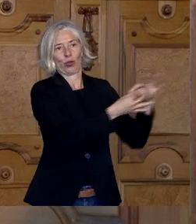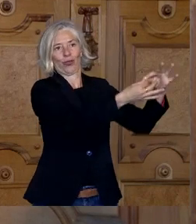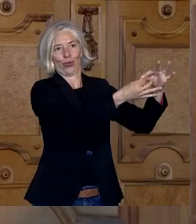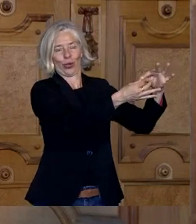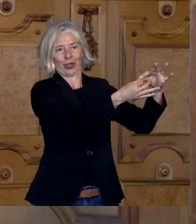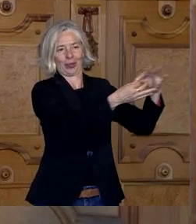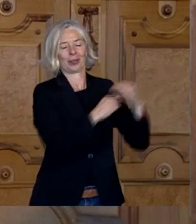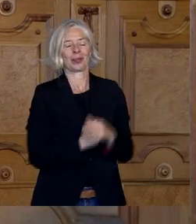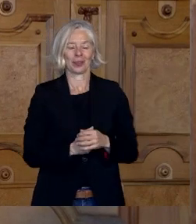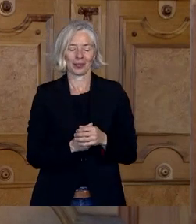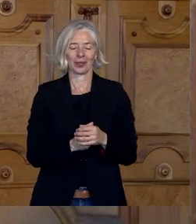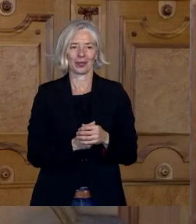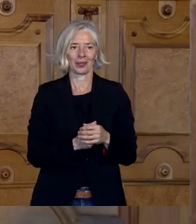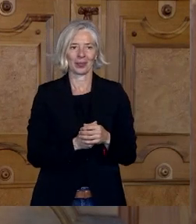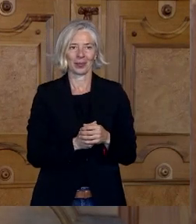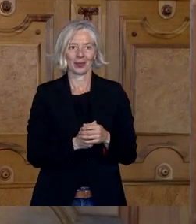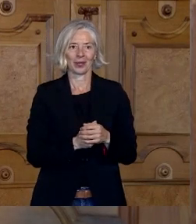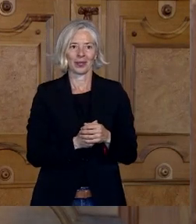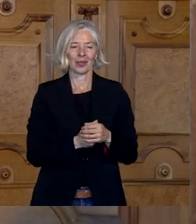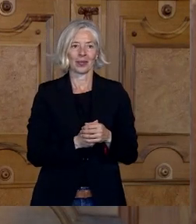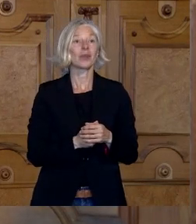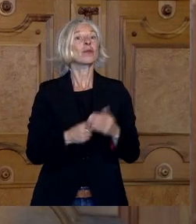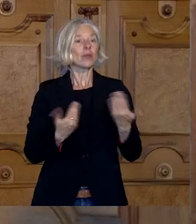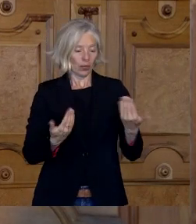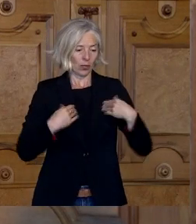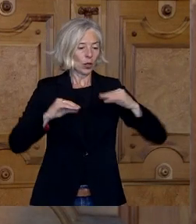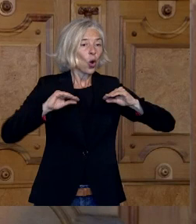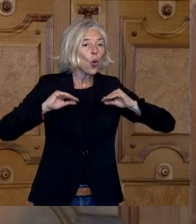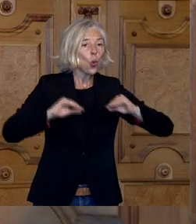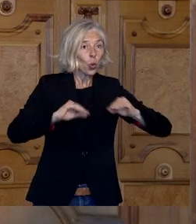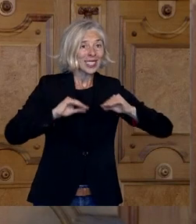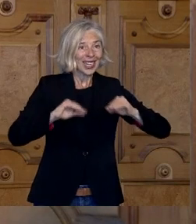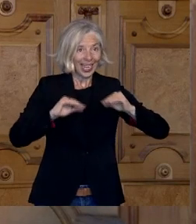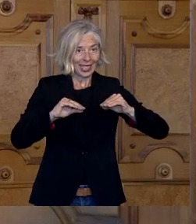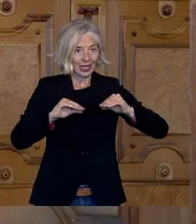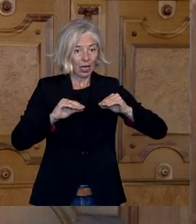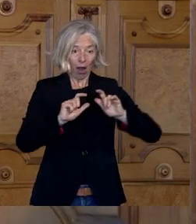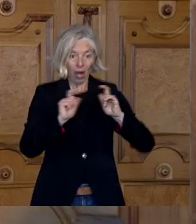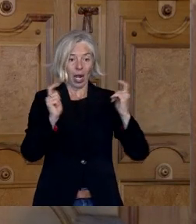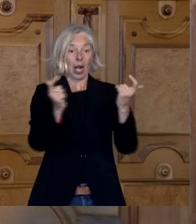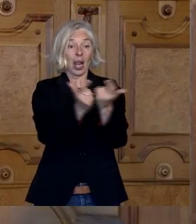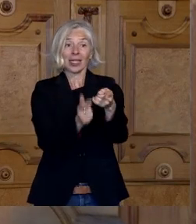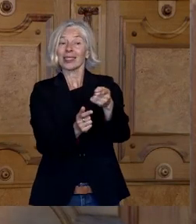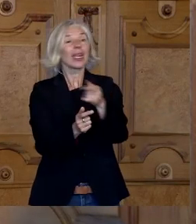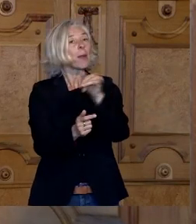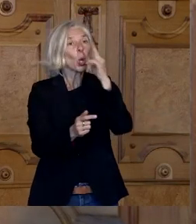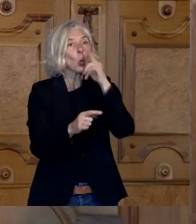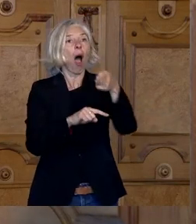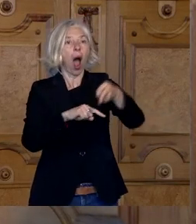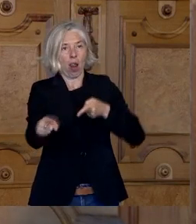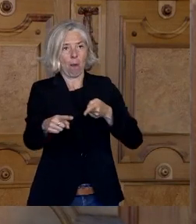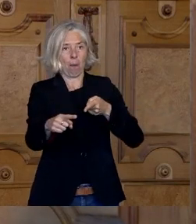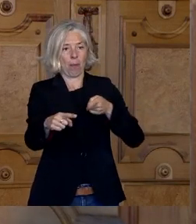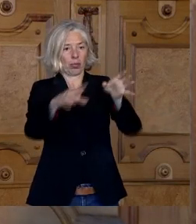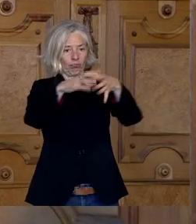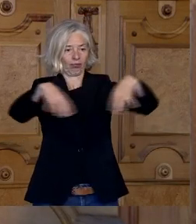Raum und Personal. Der Unterricht wird weiterhin in halber Klassenstärke erfolgen. Auch das ist ganz klar,